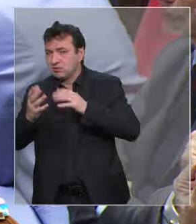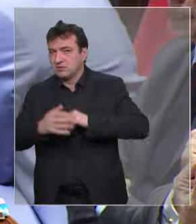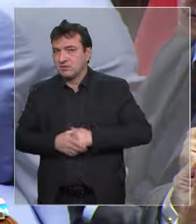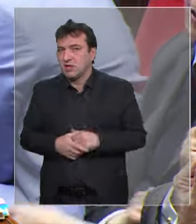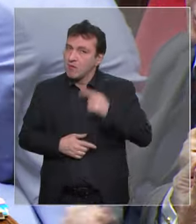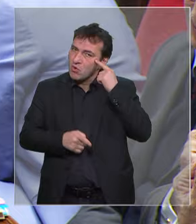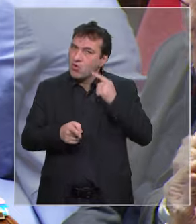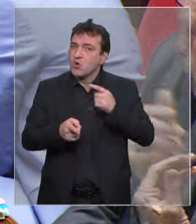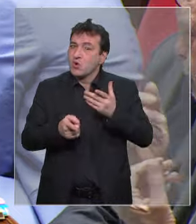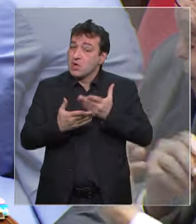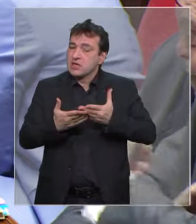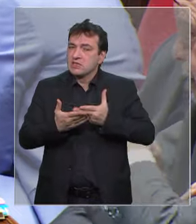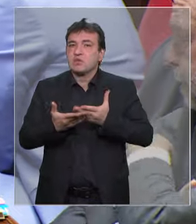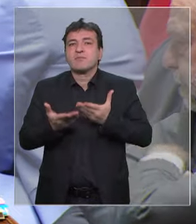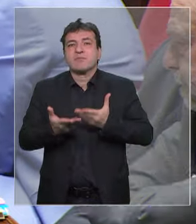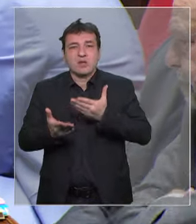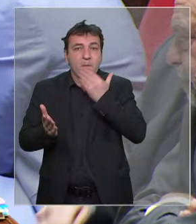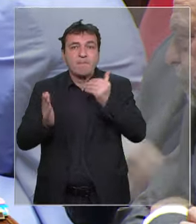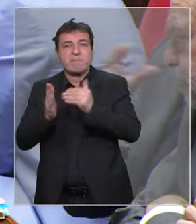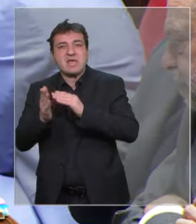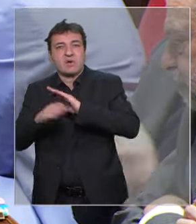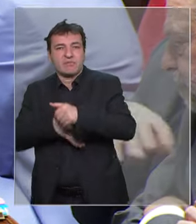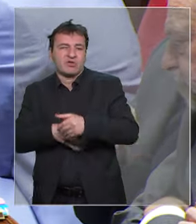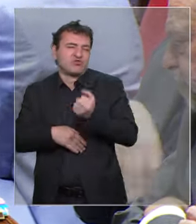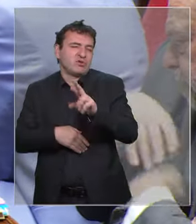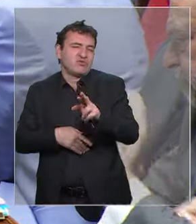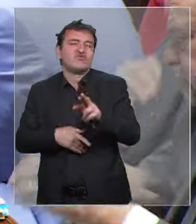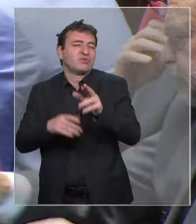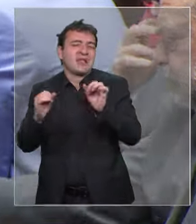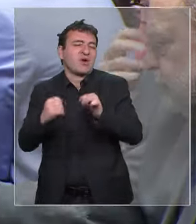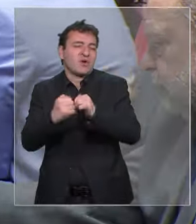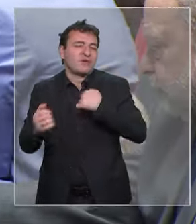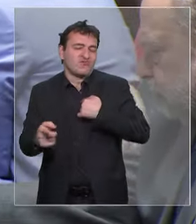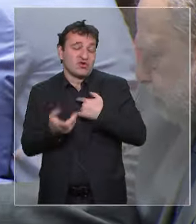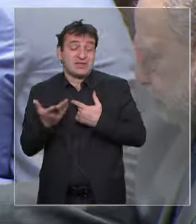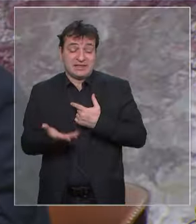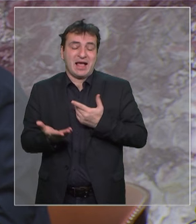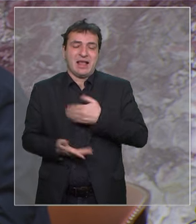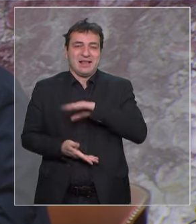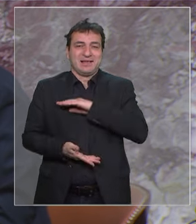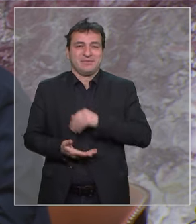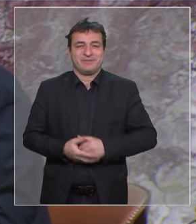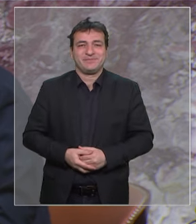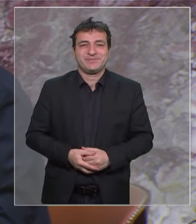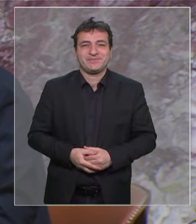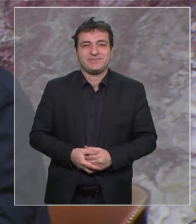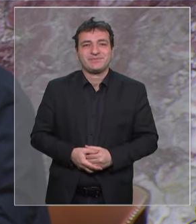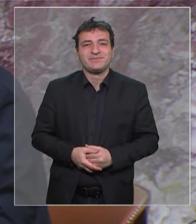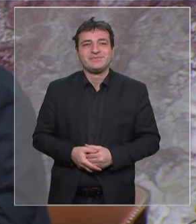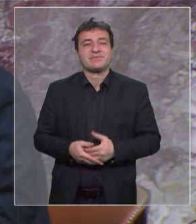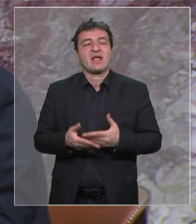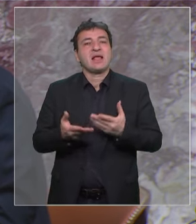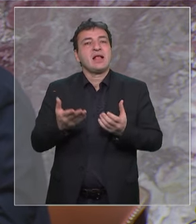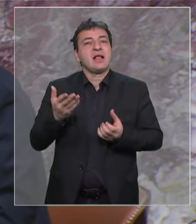existant. Je suis sûre que vous conviendrez avec moi que c'est la voie de la responsabilité. Merci beaucoup, Madame la Ministre. La parole